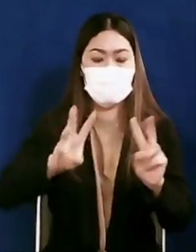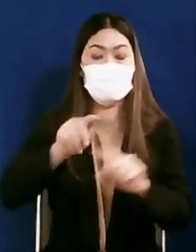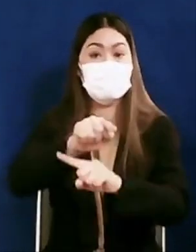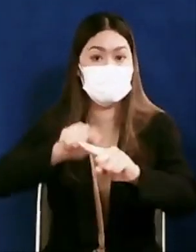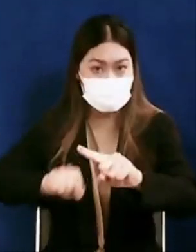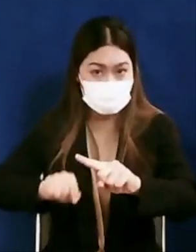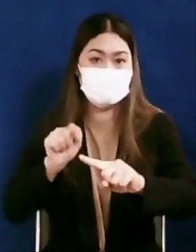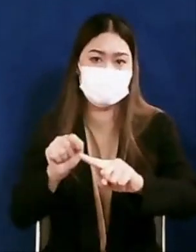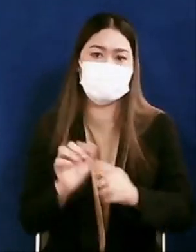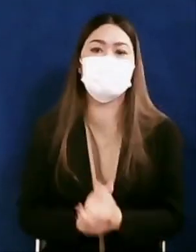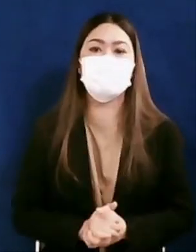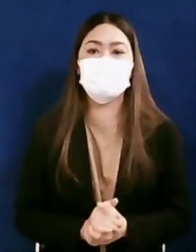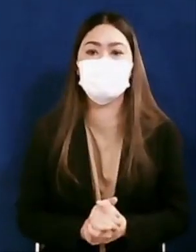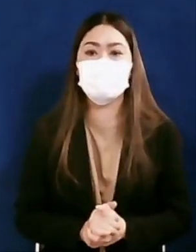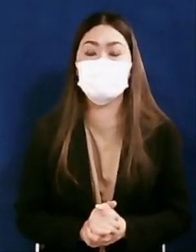ครับ